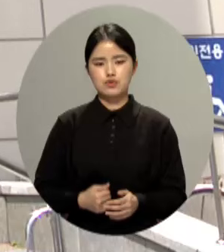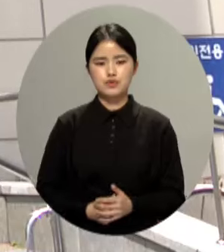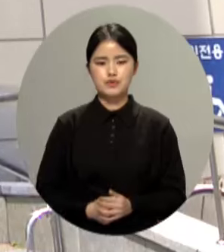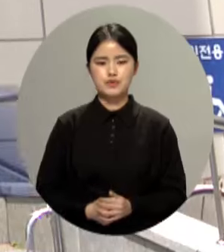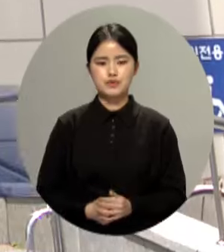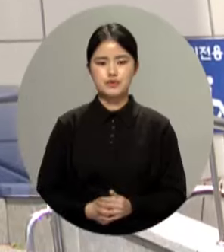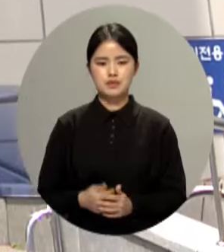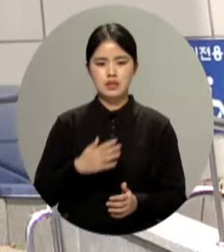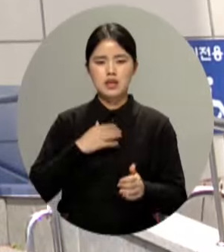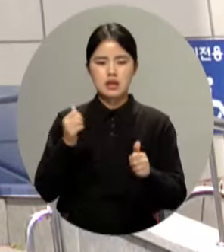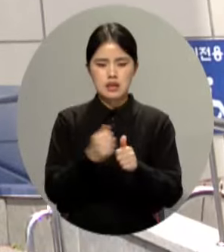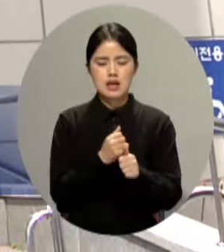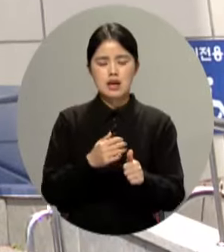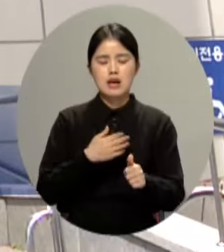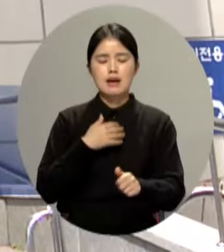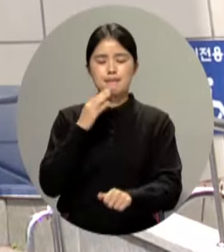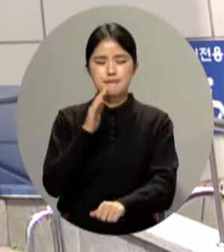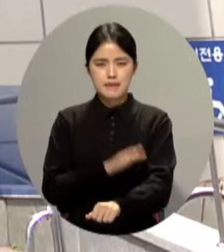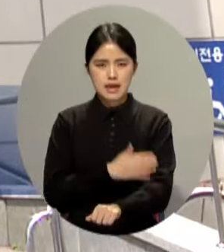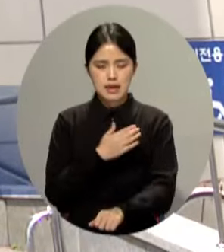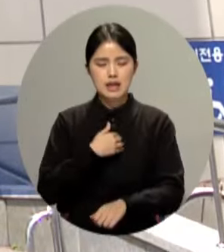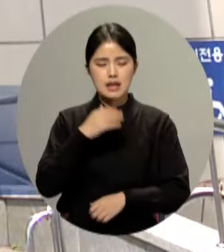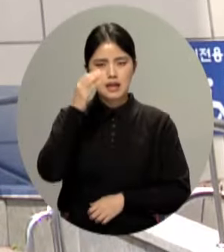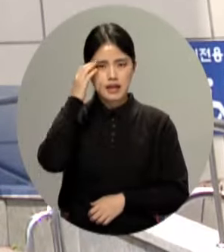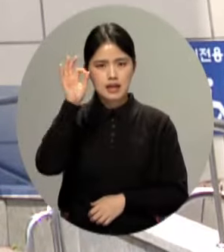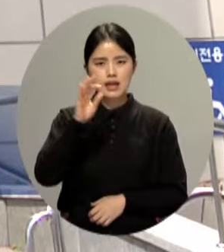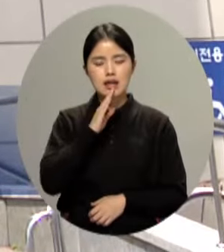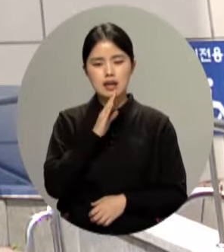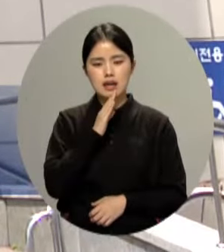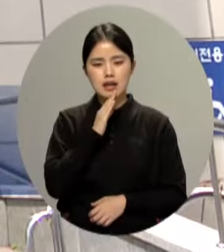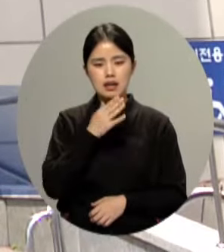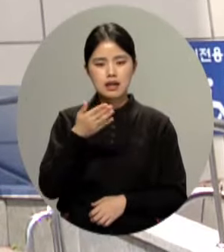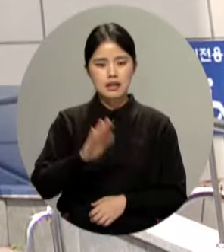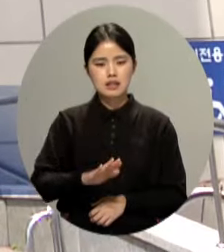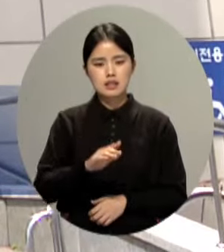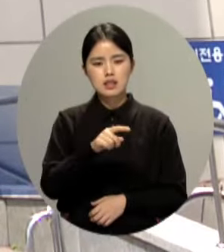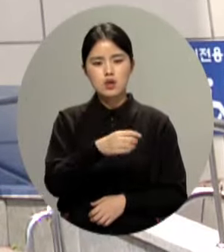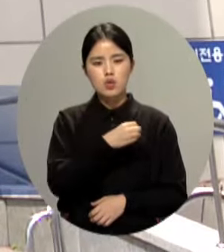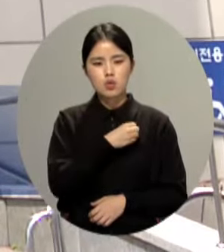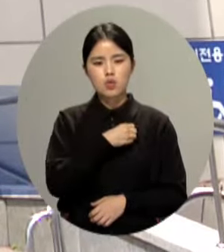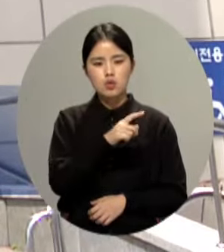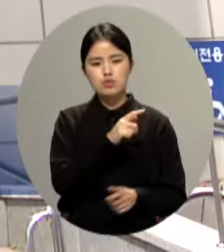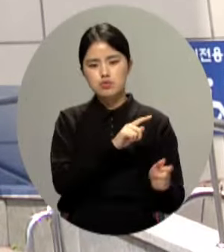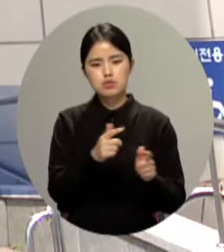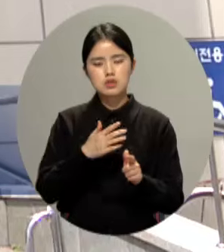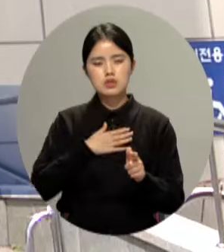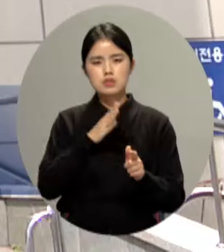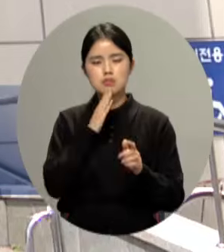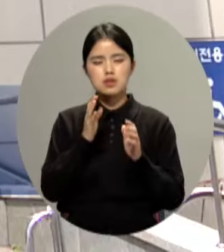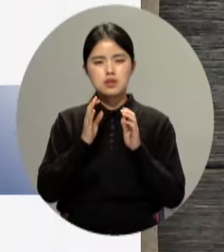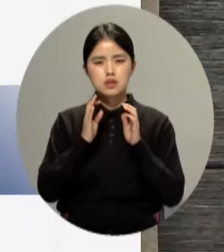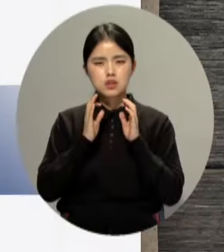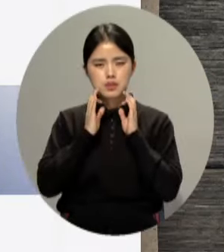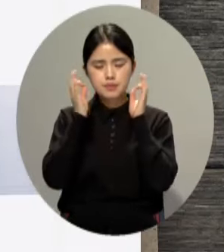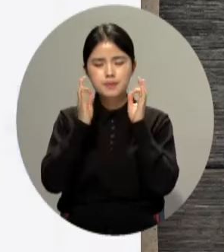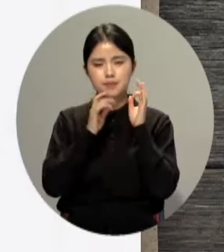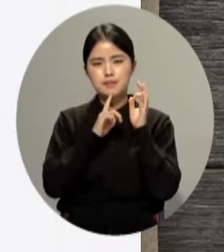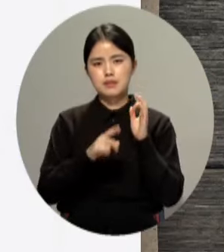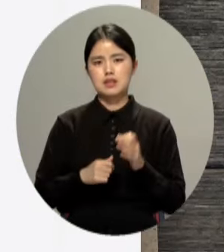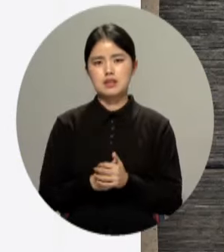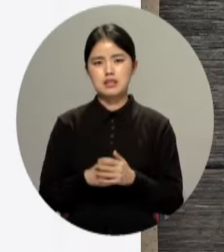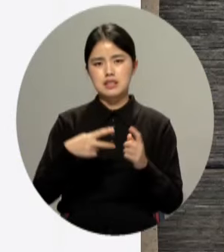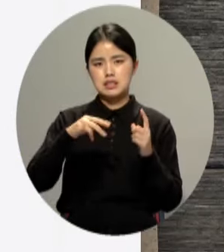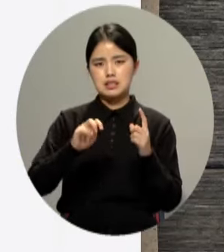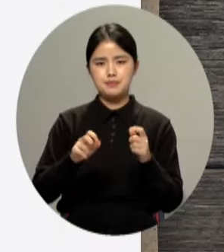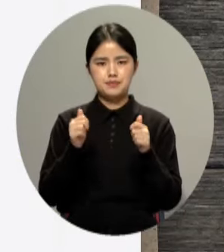폭행한 것은 잘못했다 그 자기가 잘못한 거 큰 인정을 하는데 조합원들을 위해서는 진짜 열심히 그동안 했어요 일심